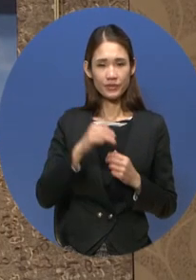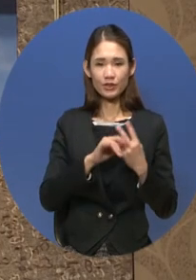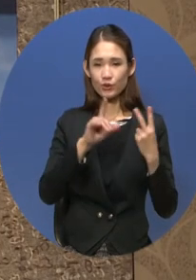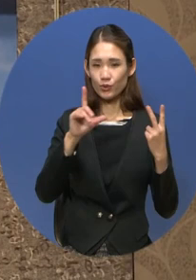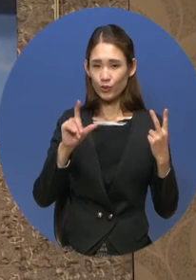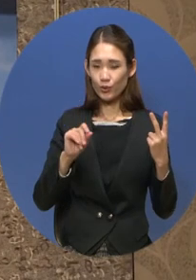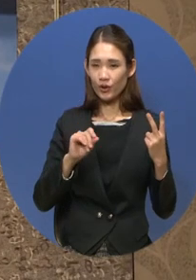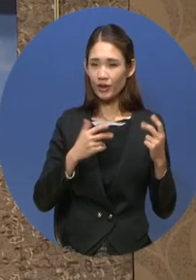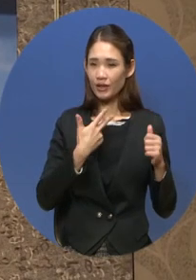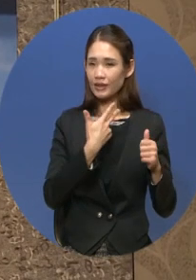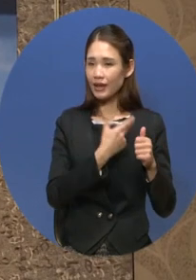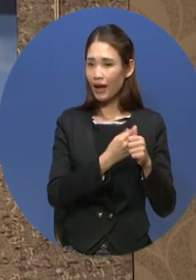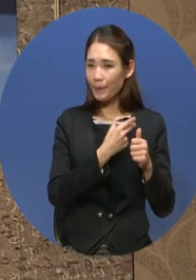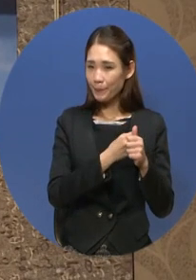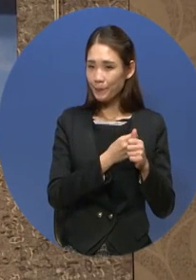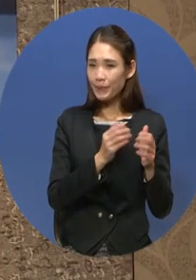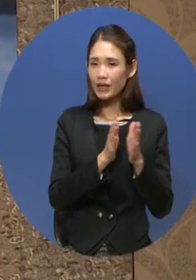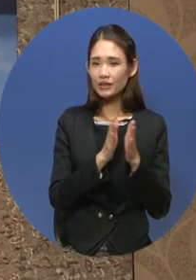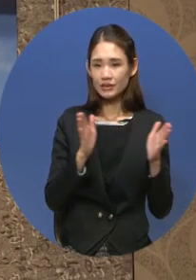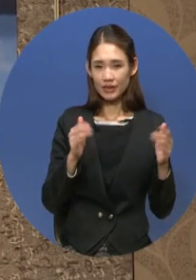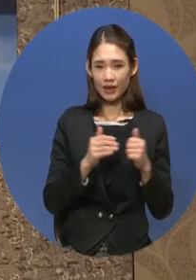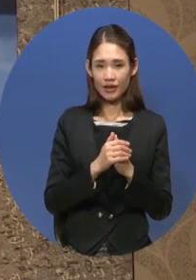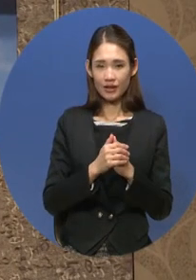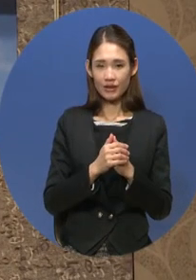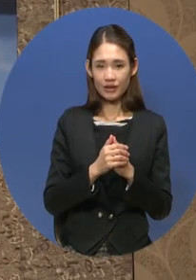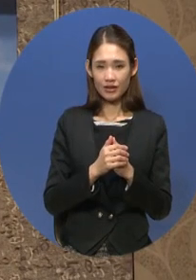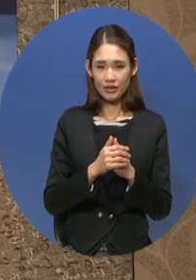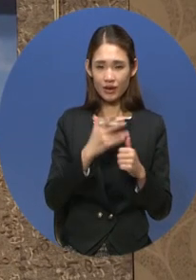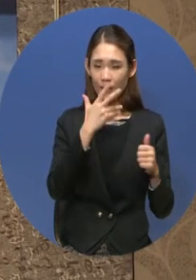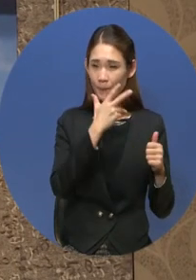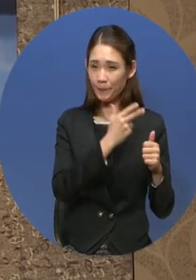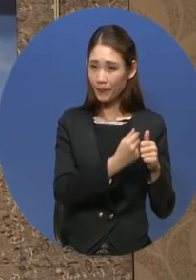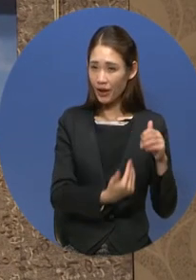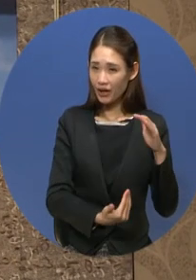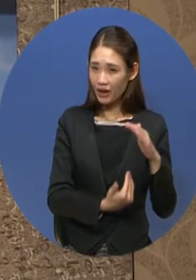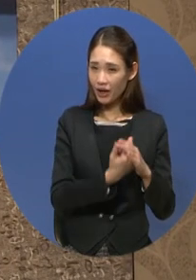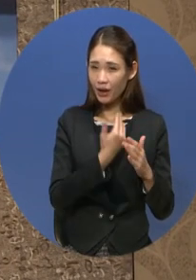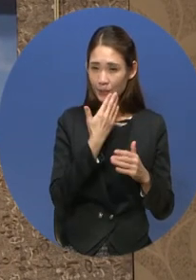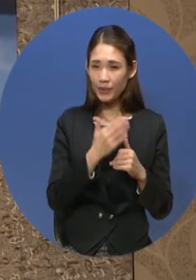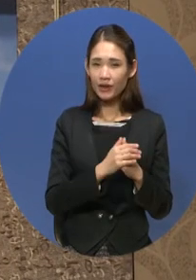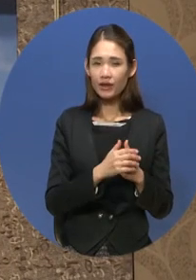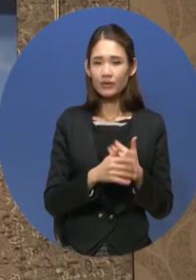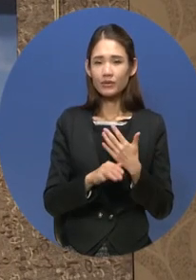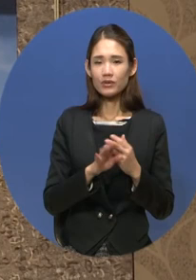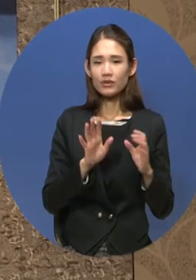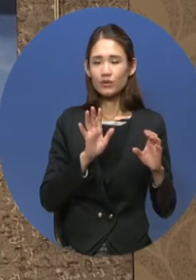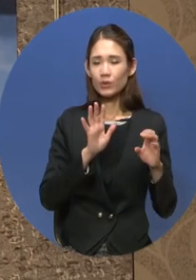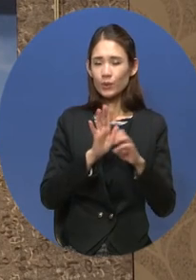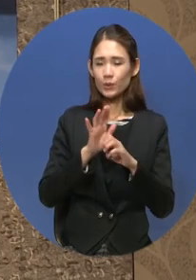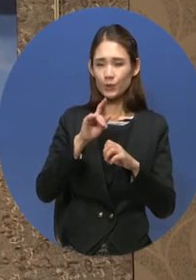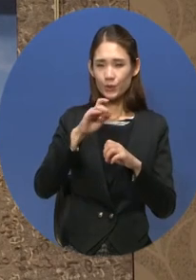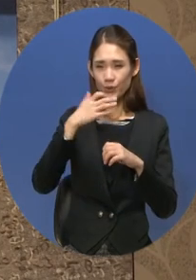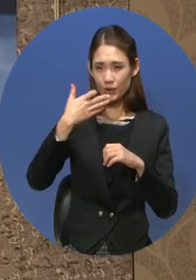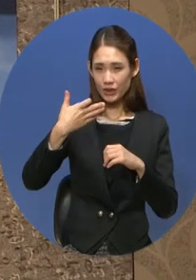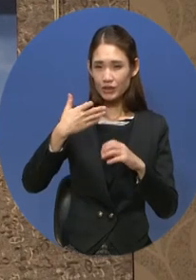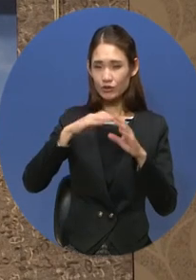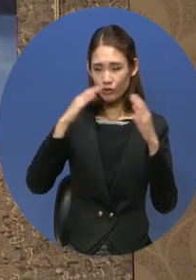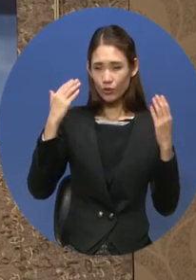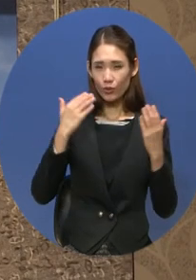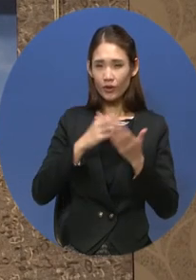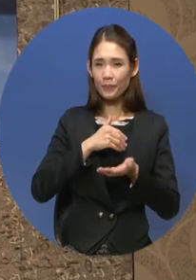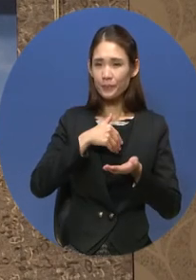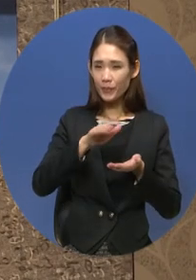2월에는 예방접종을, 백신을 맞게 되었습니다. 백신 접종이 이루어지면서 우리가 코로나를